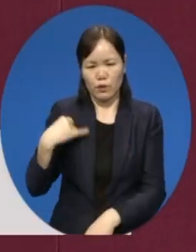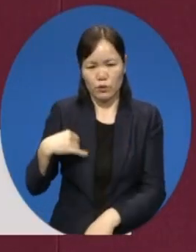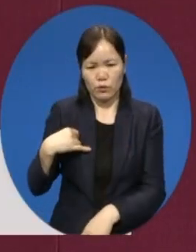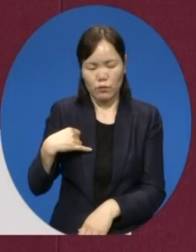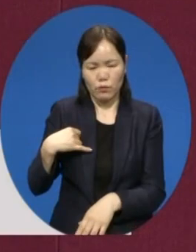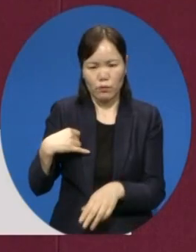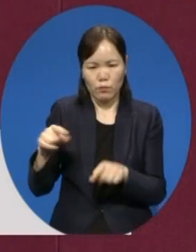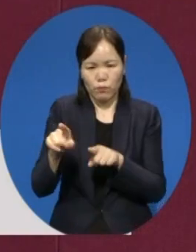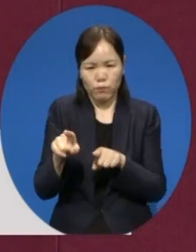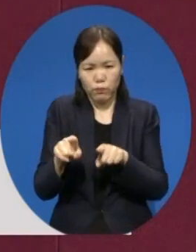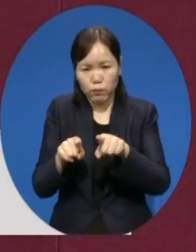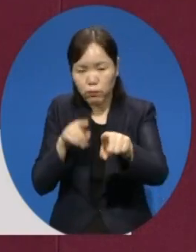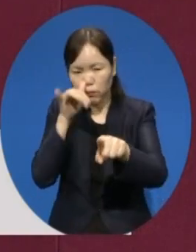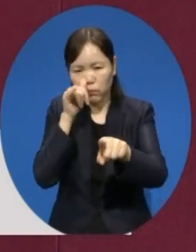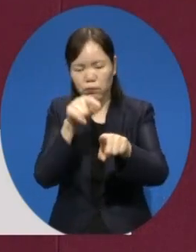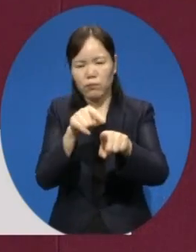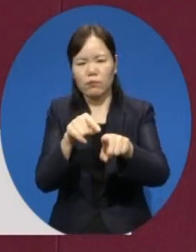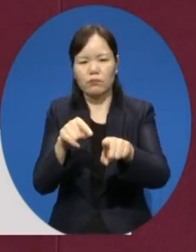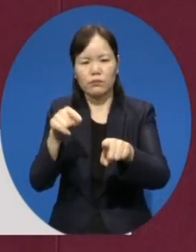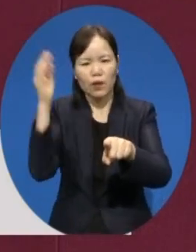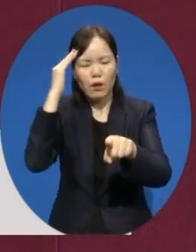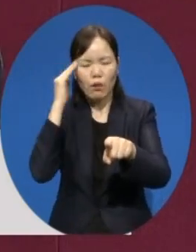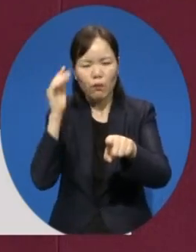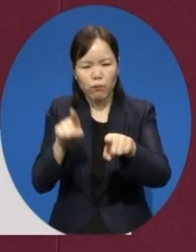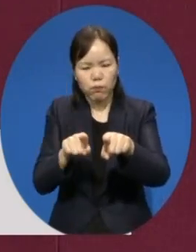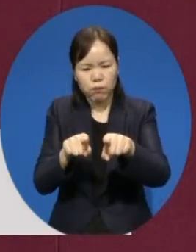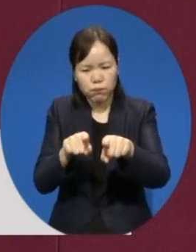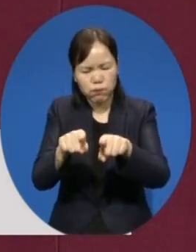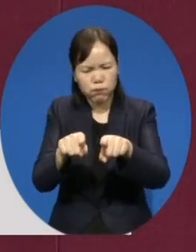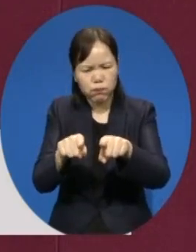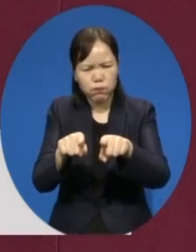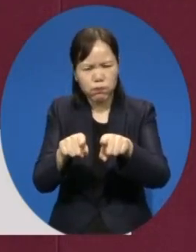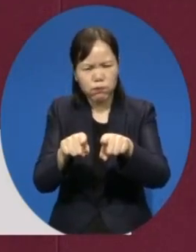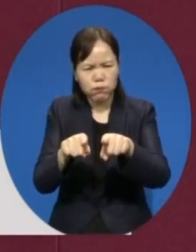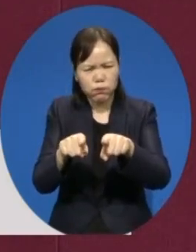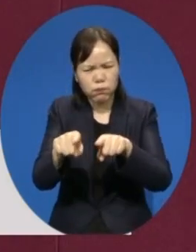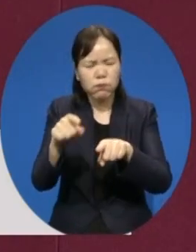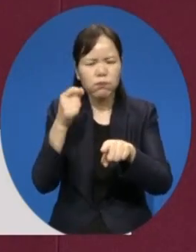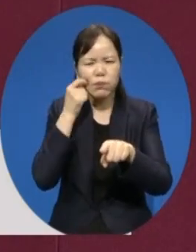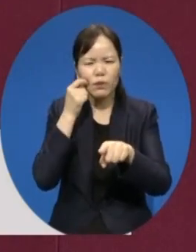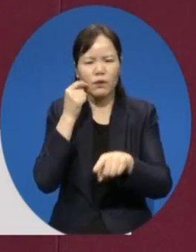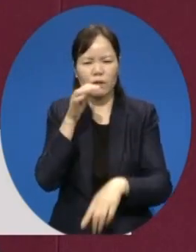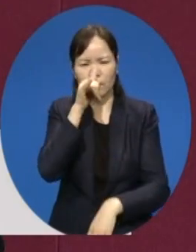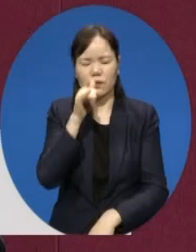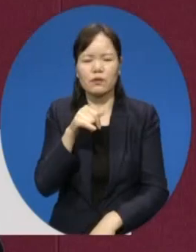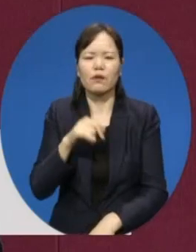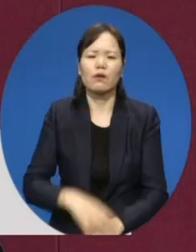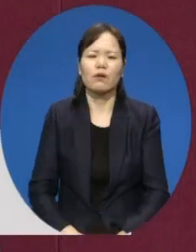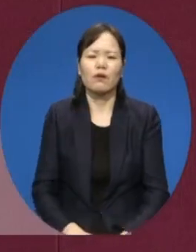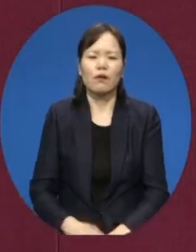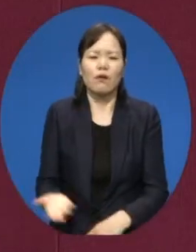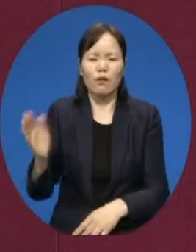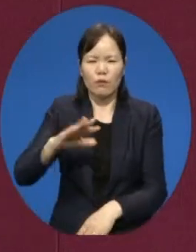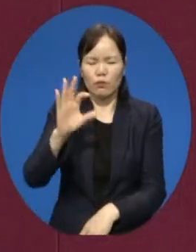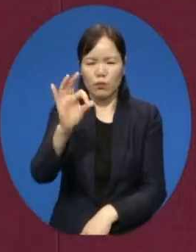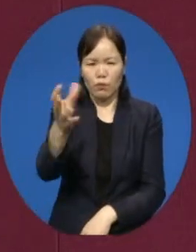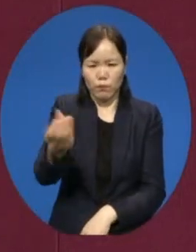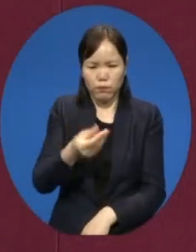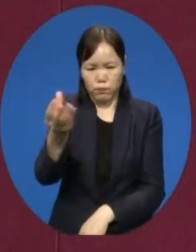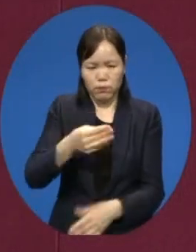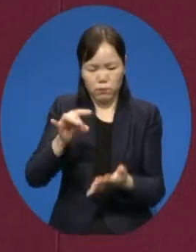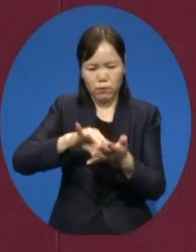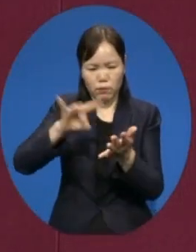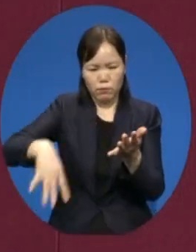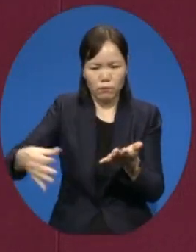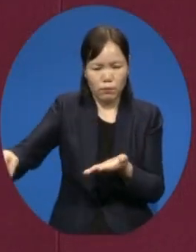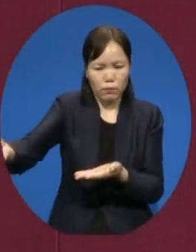올라갔습니다. 이제 우리는 한치 앞을 내다볼 수 없는 위기에 빠져 있습니다. 그러면서도 마구잡이로 빚냅니다. 세금 마구